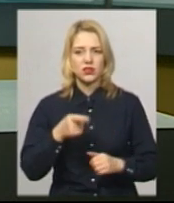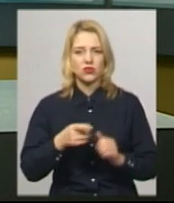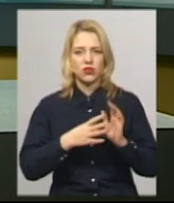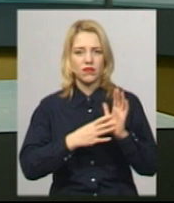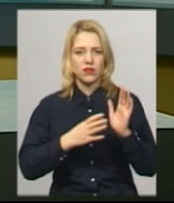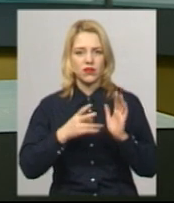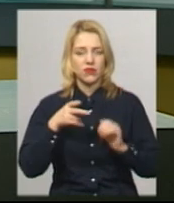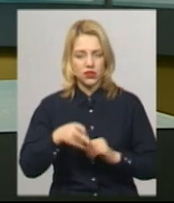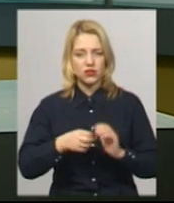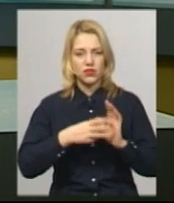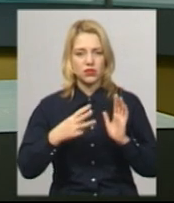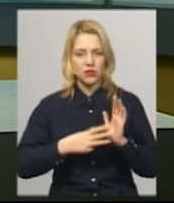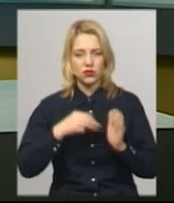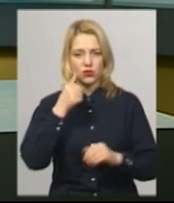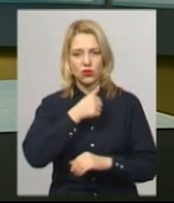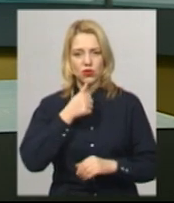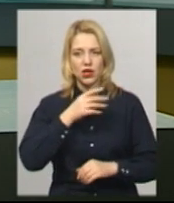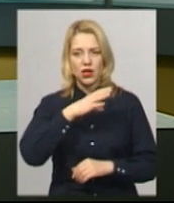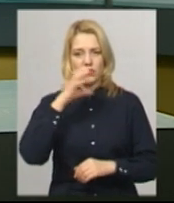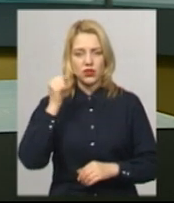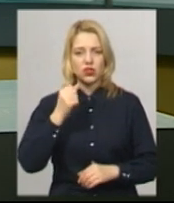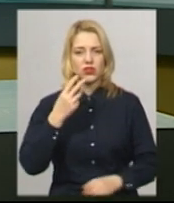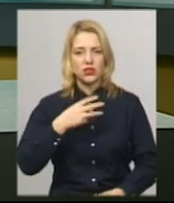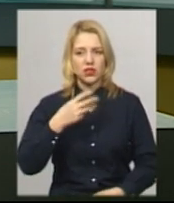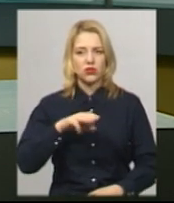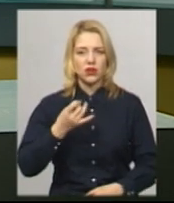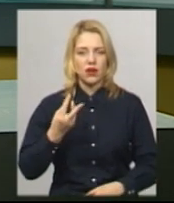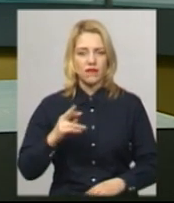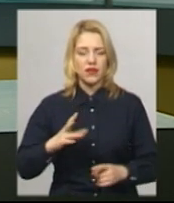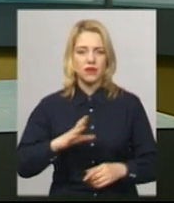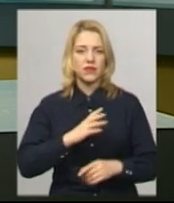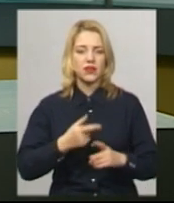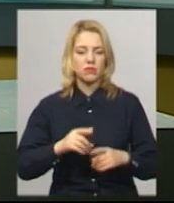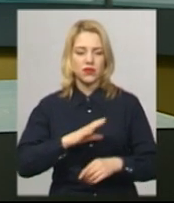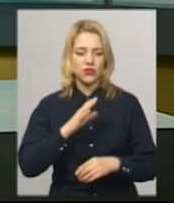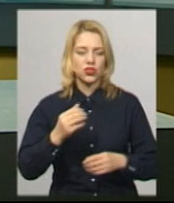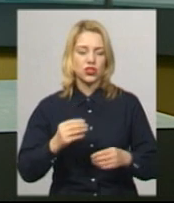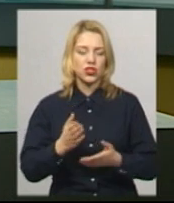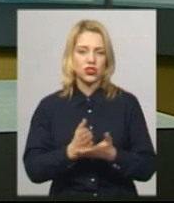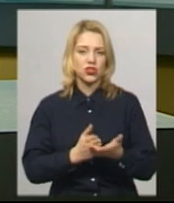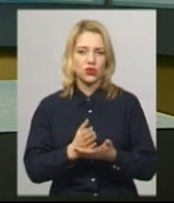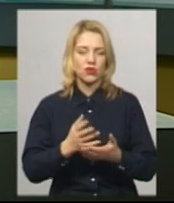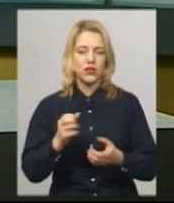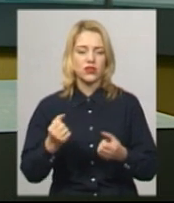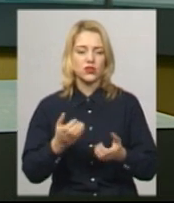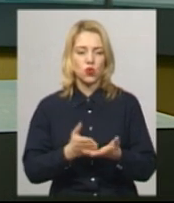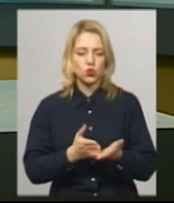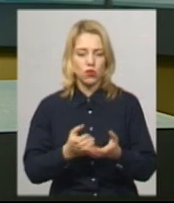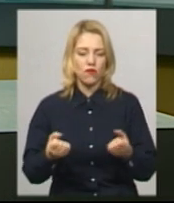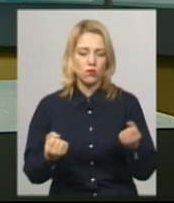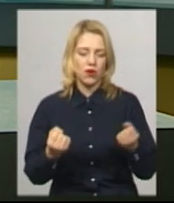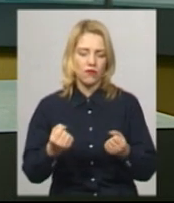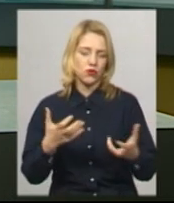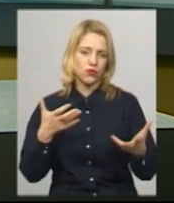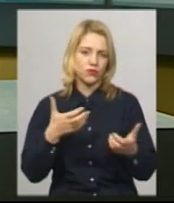у ніч з 29 на 30 травня поблизу Хмельницького. Колишній чиновник на службовому авто в'їхав у лісовоз. Загинуло